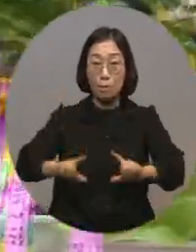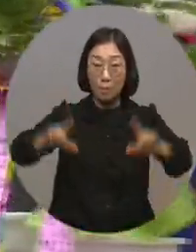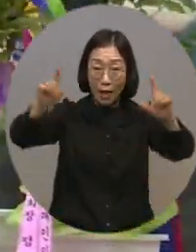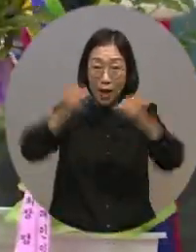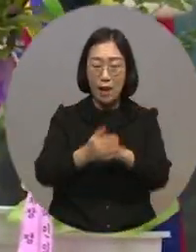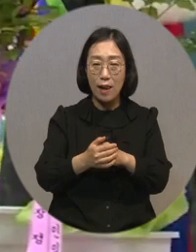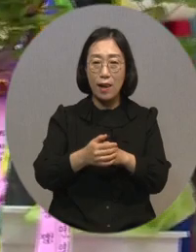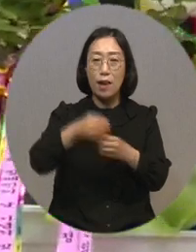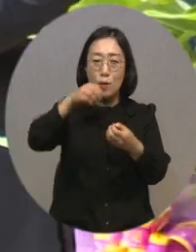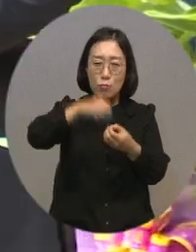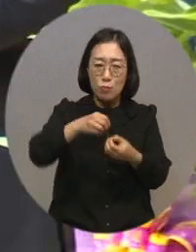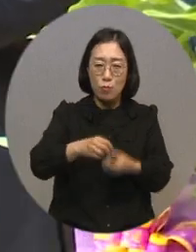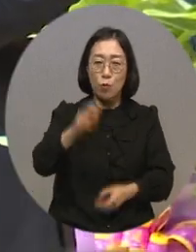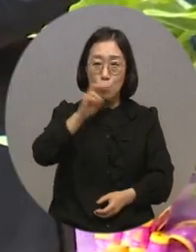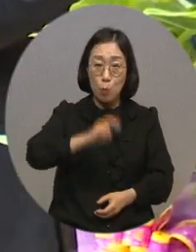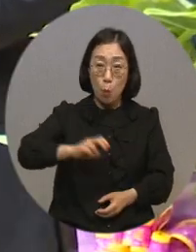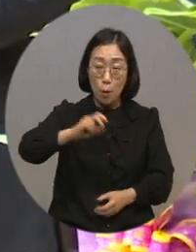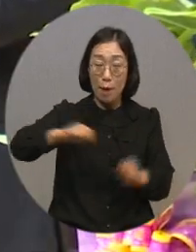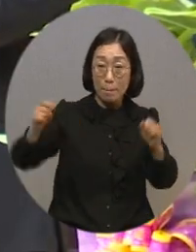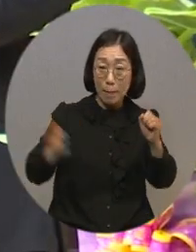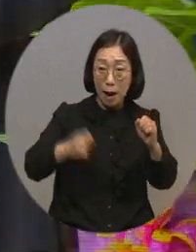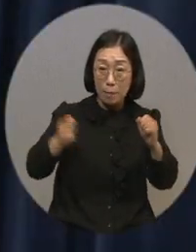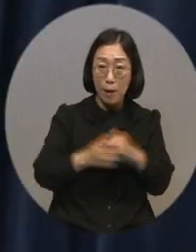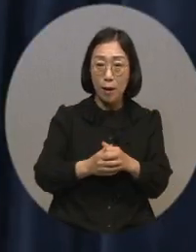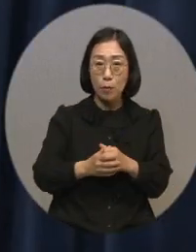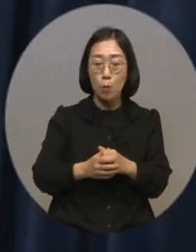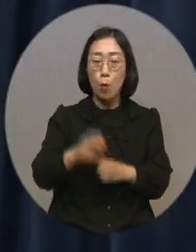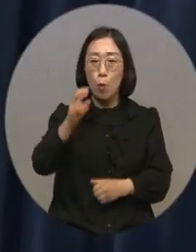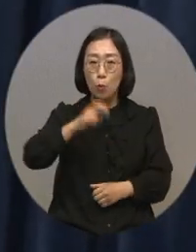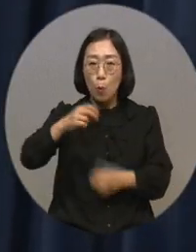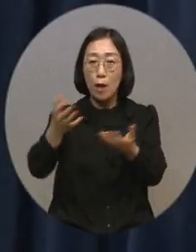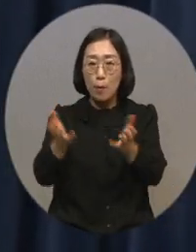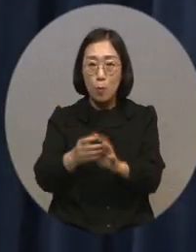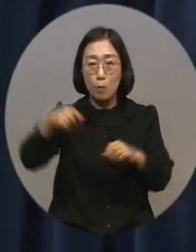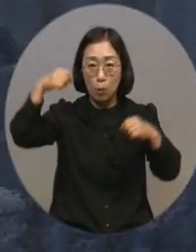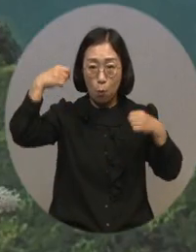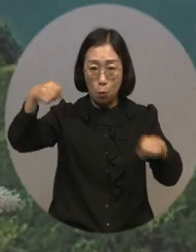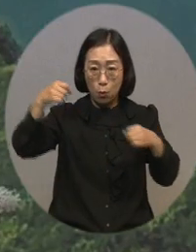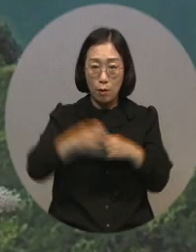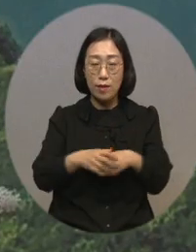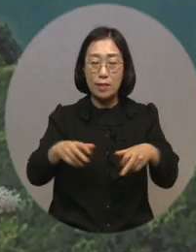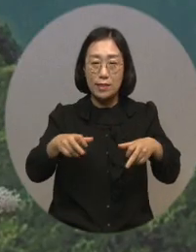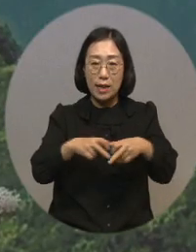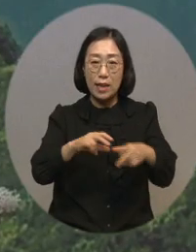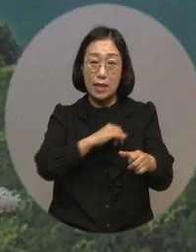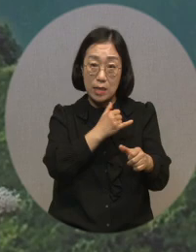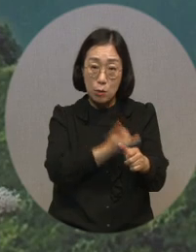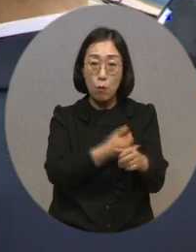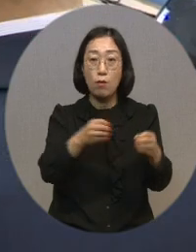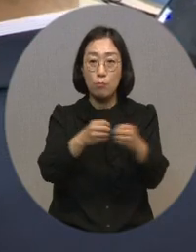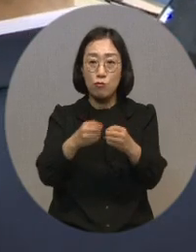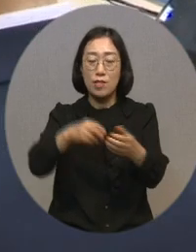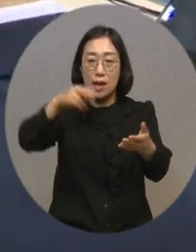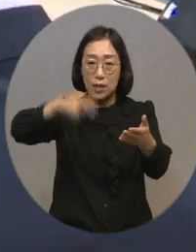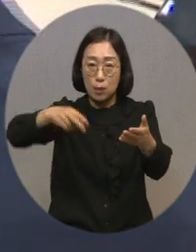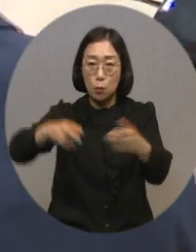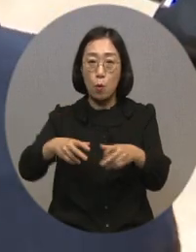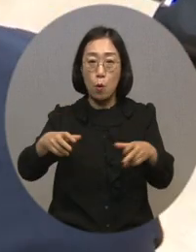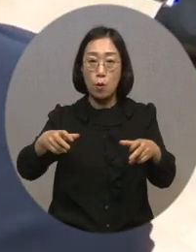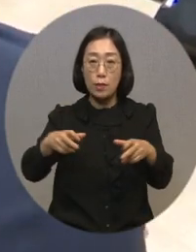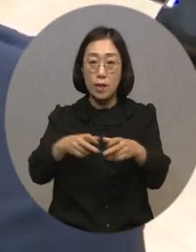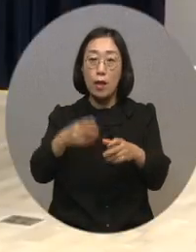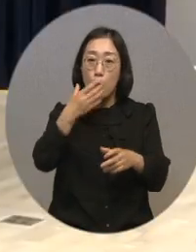행사로 필봉농악대의 무대와 사과나무 중창단의 노래를 시작으로 장애인 인권 선언문 낭독, 장애인 복지를 위해